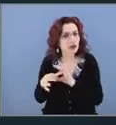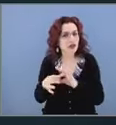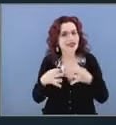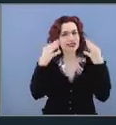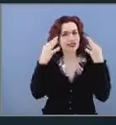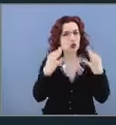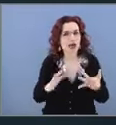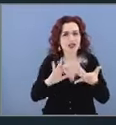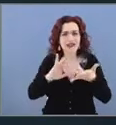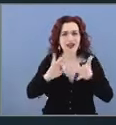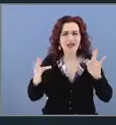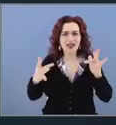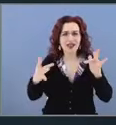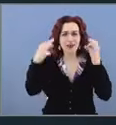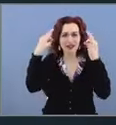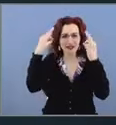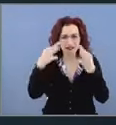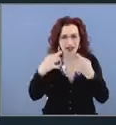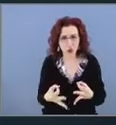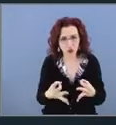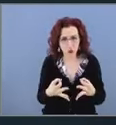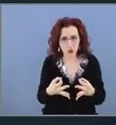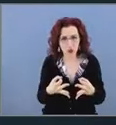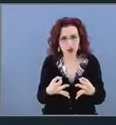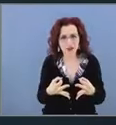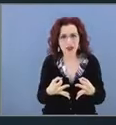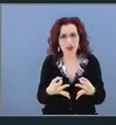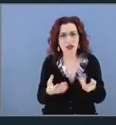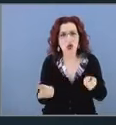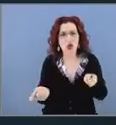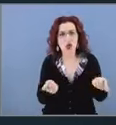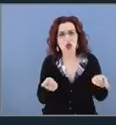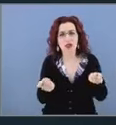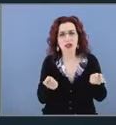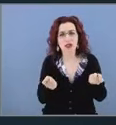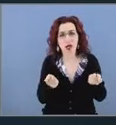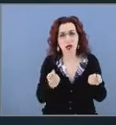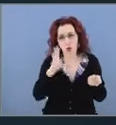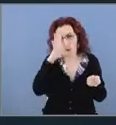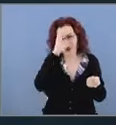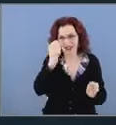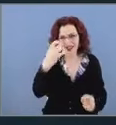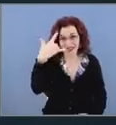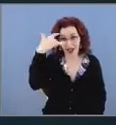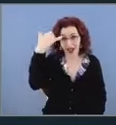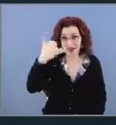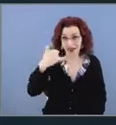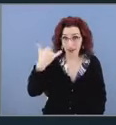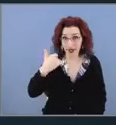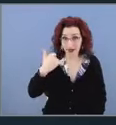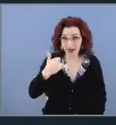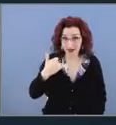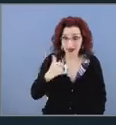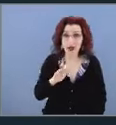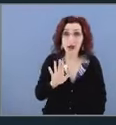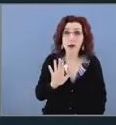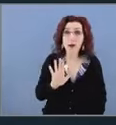è coordinato dall'Università Sapienza, ma il mio Ateneo è anche tra